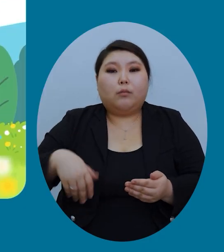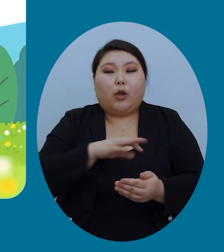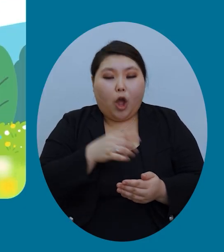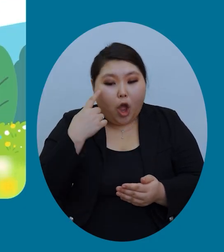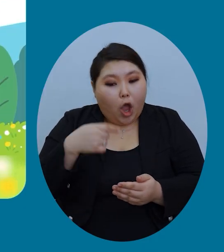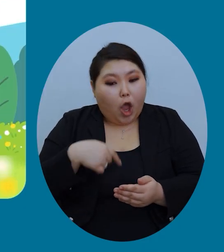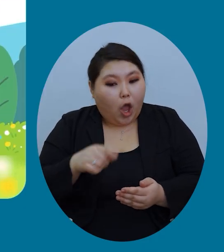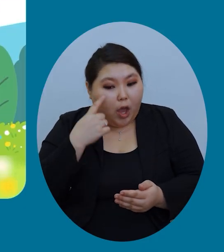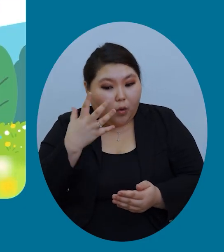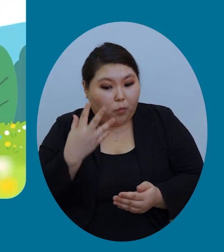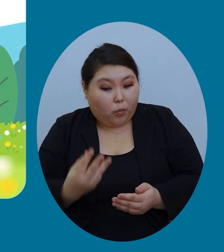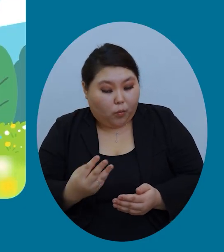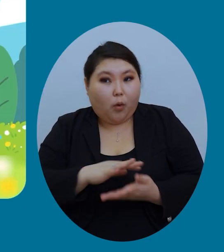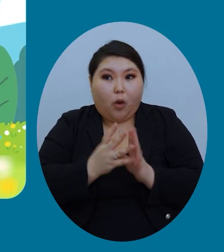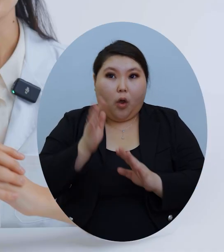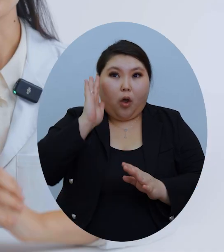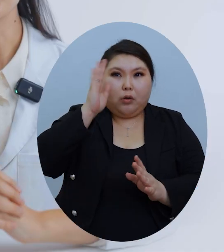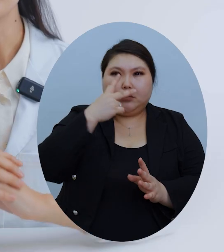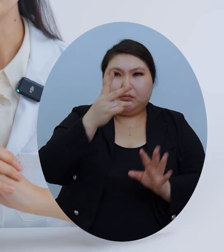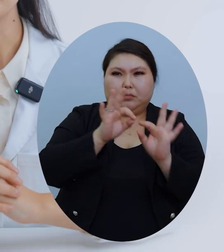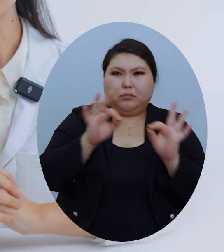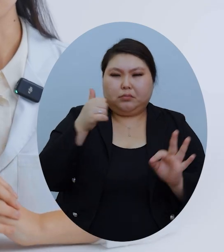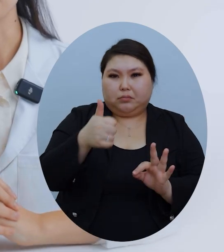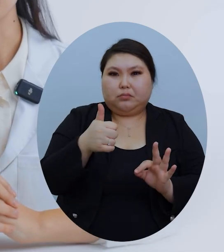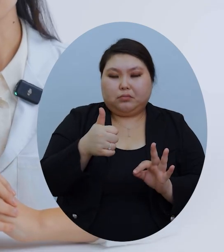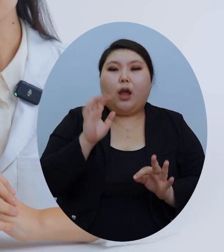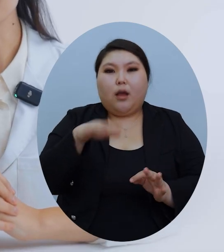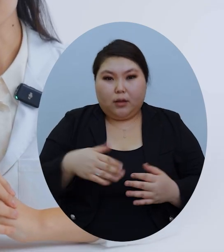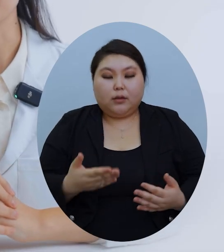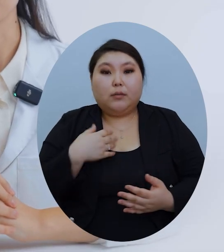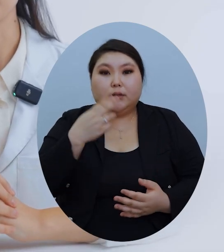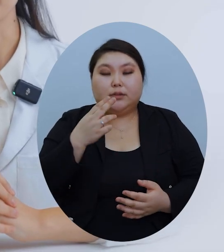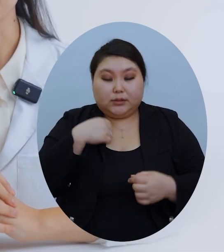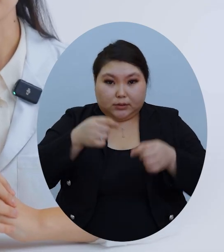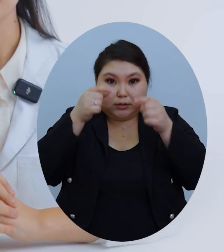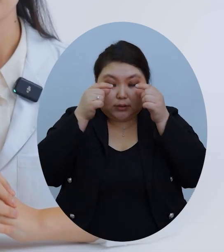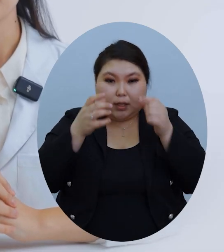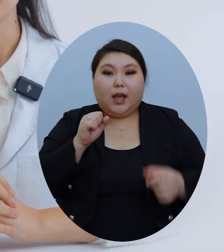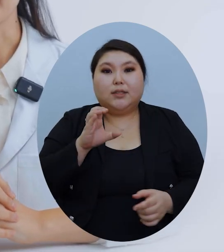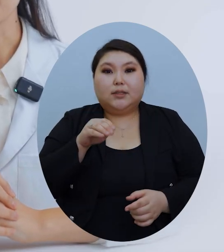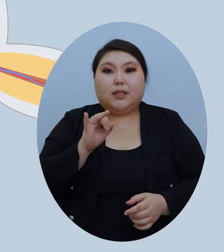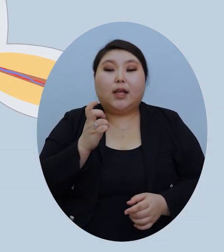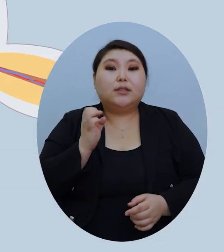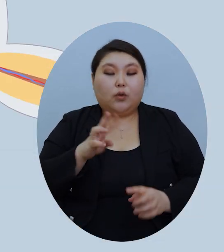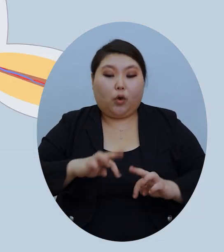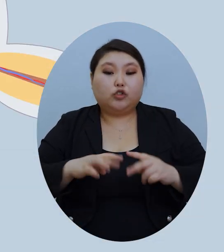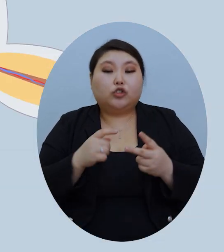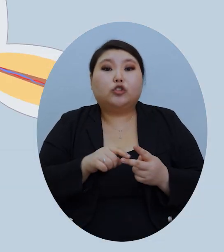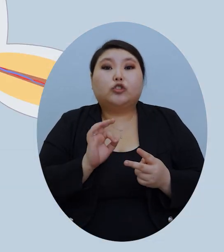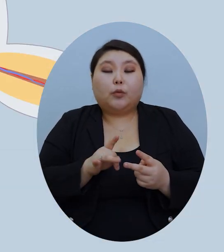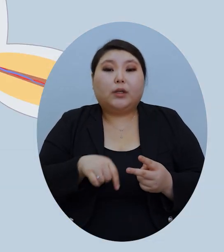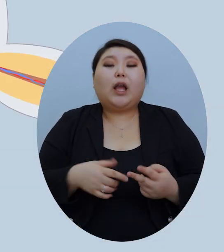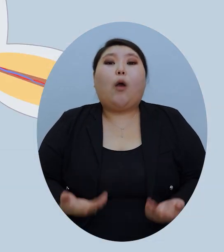боловч холын ямаа тод хардаг. Харин цилиндр буюу астигматизм өөрчлөлтийн үед яадаг вэ гэхээр өмнө нь